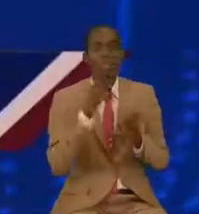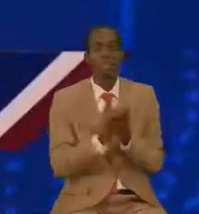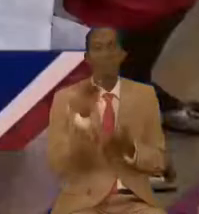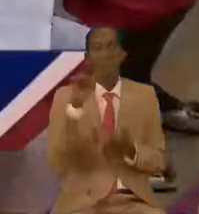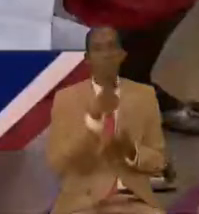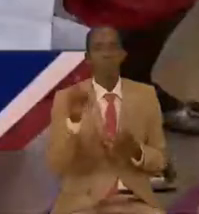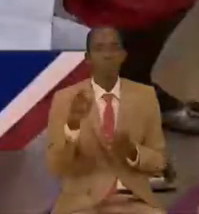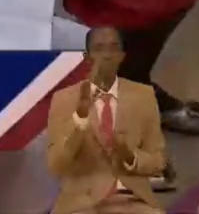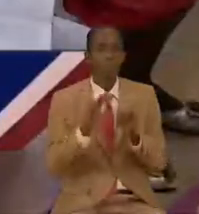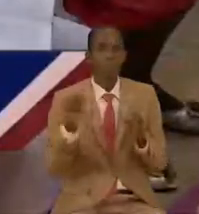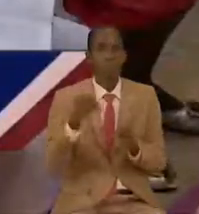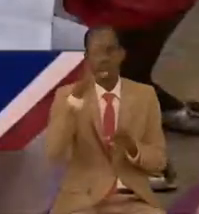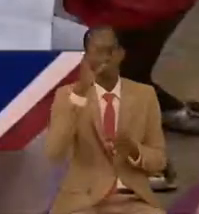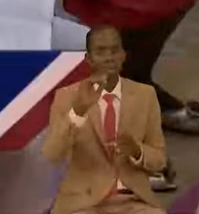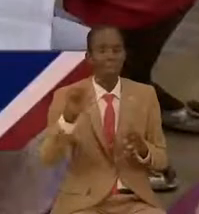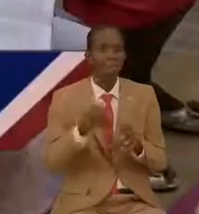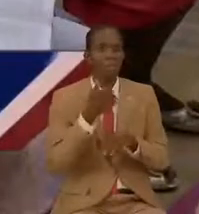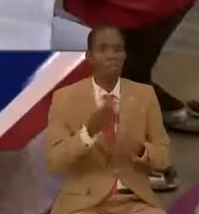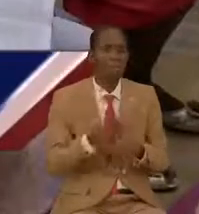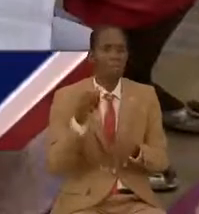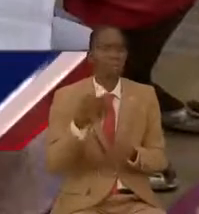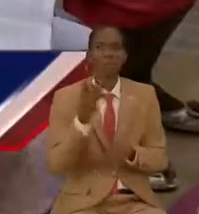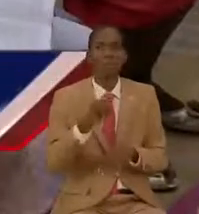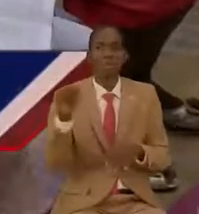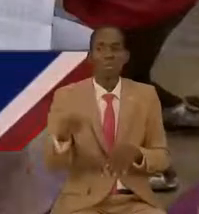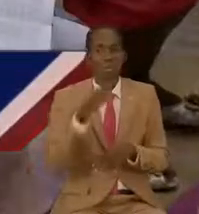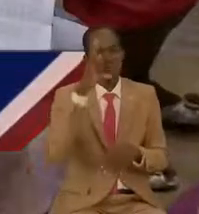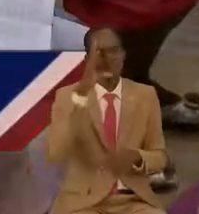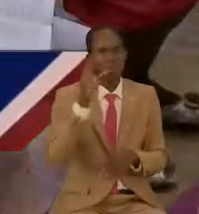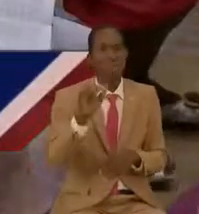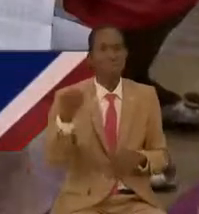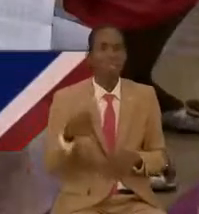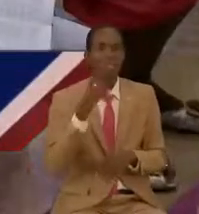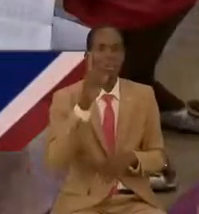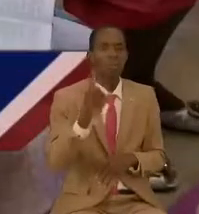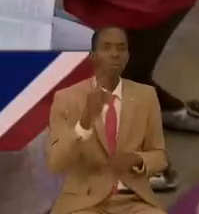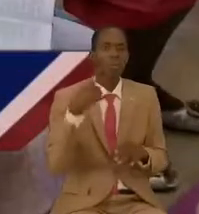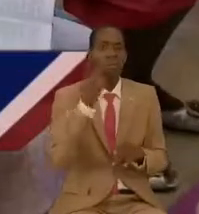quelqu'un, en un temps donné, partout